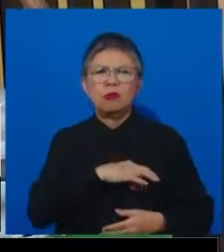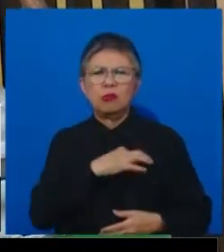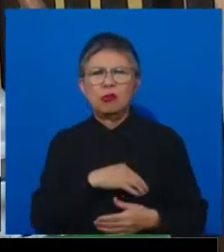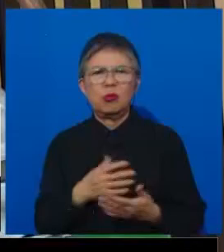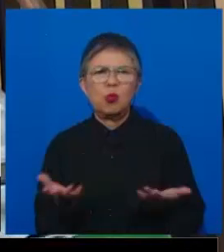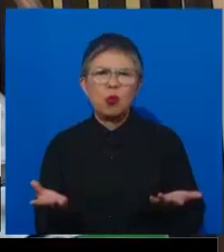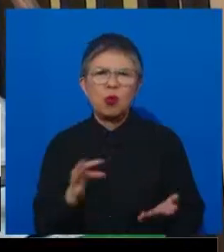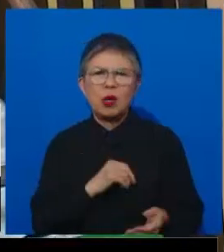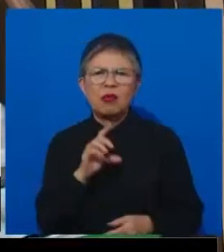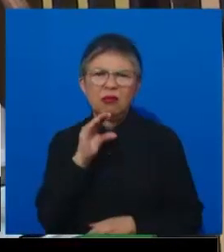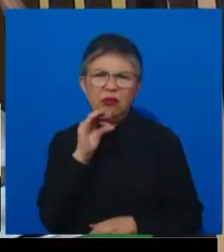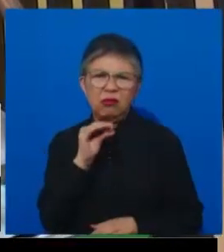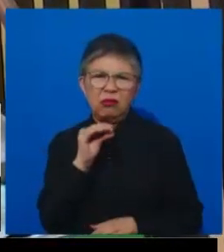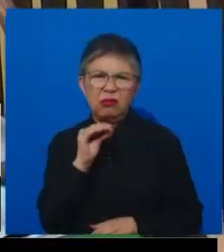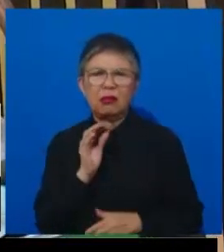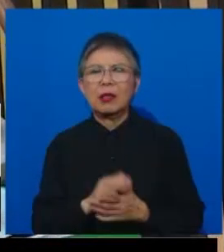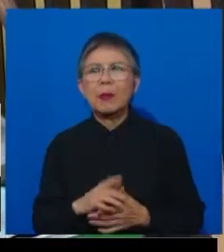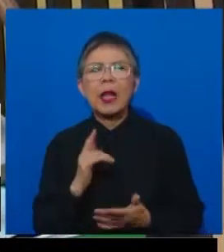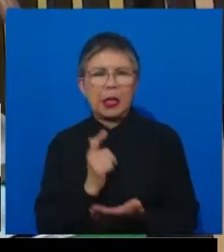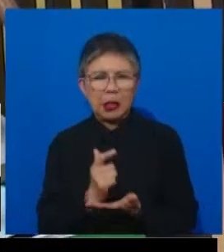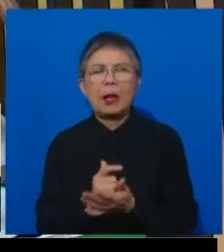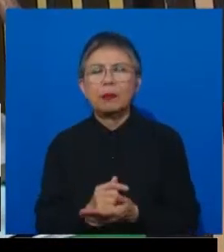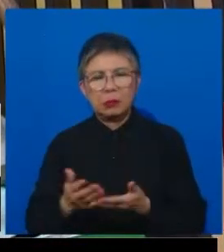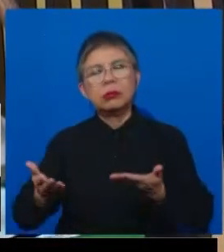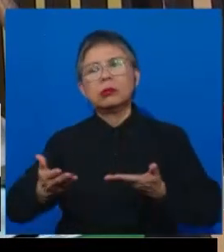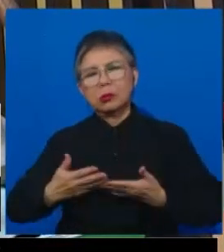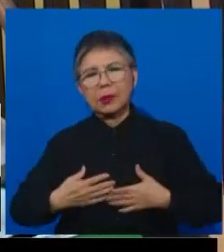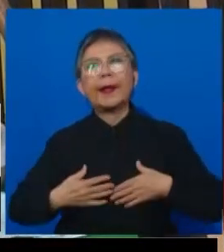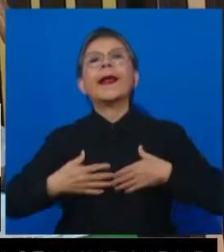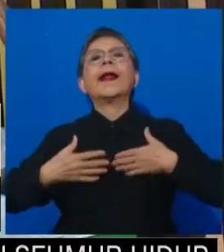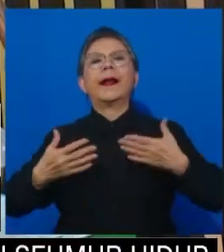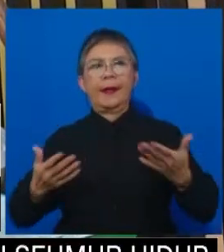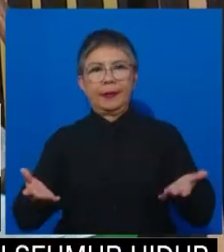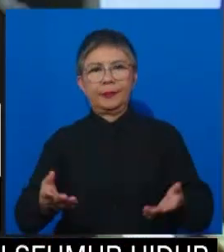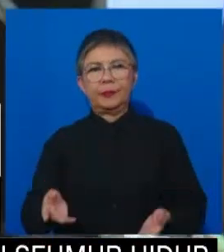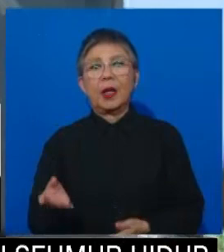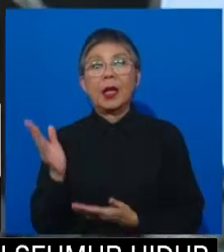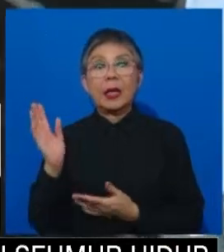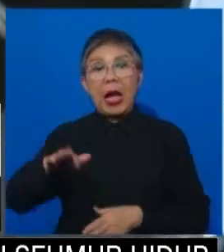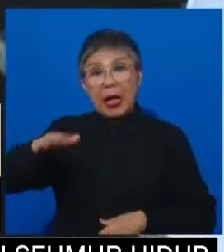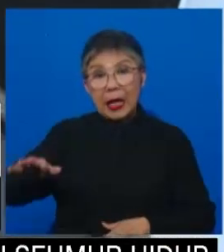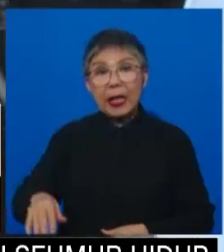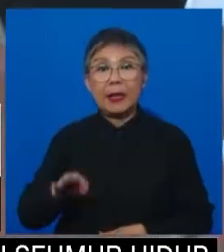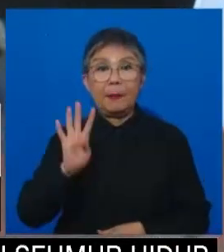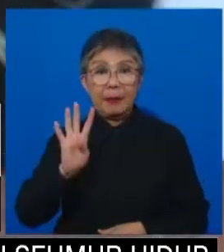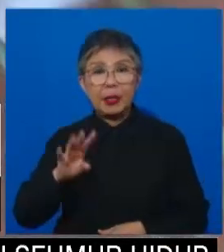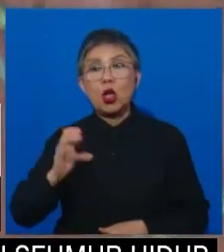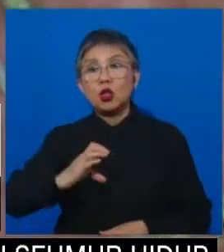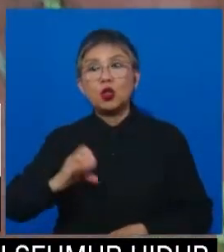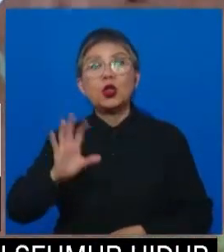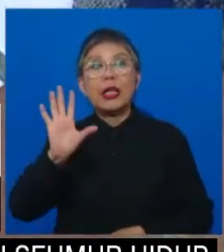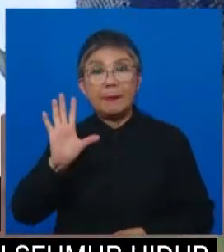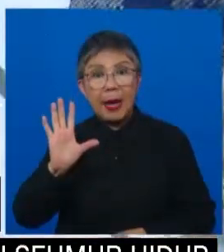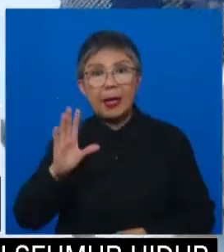Meski keuntungannya sangat tipis, ia masih bisa menerima. Bagi kakek berputra 4 dan bercucu 5 ini,